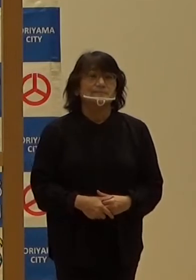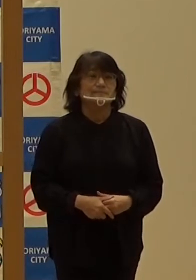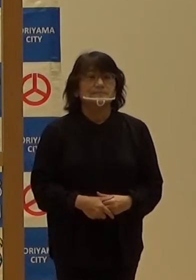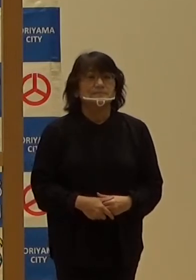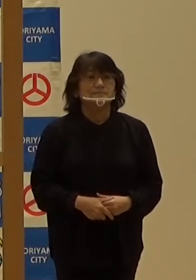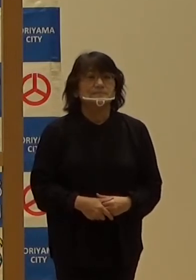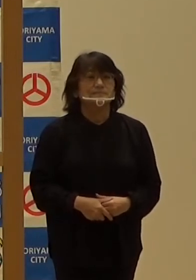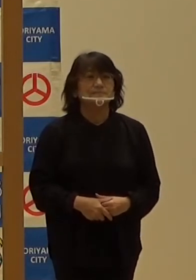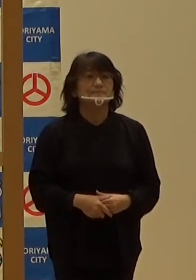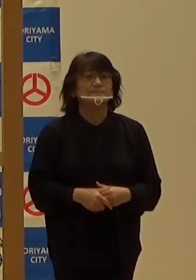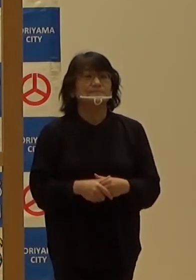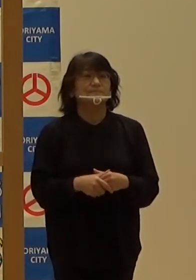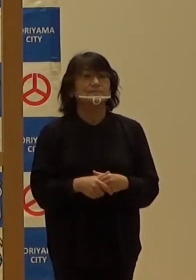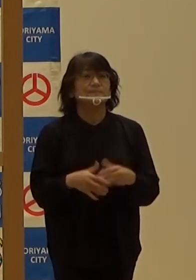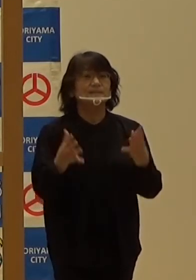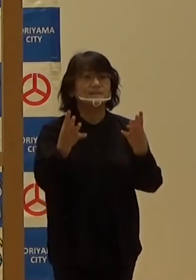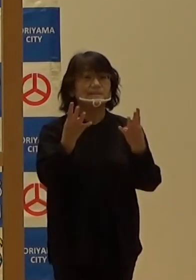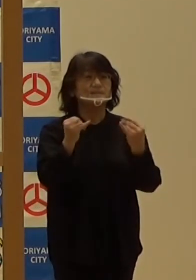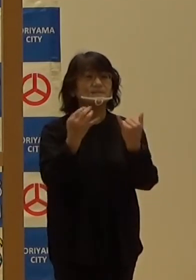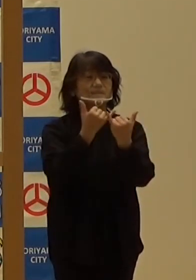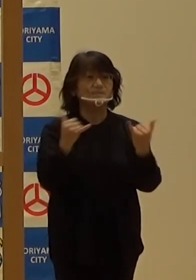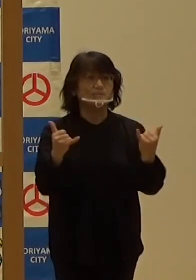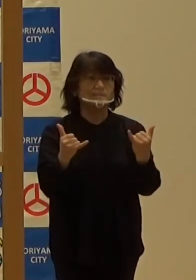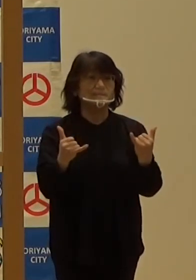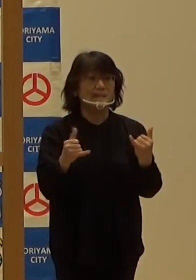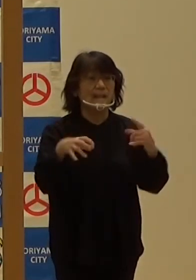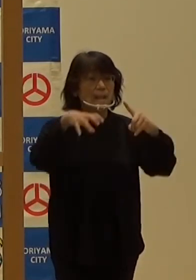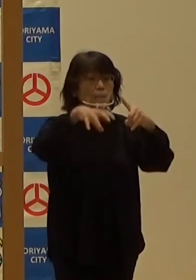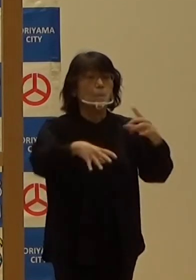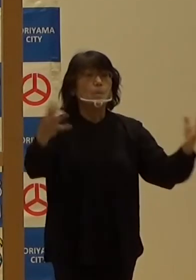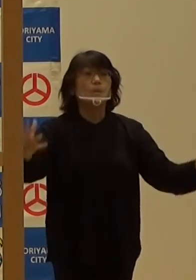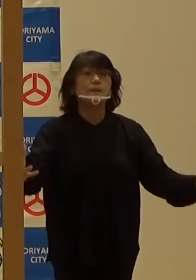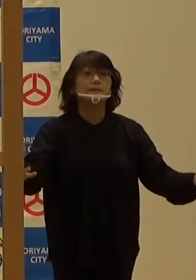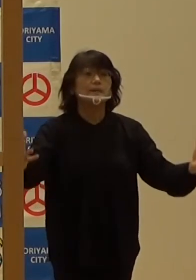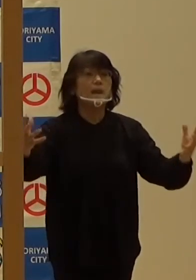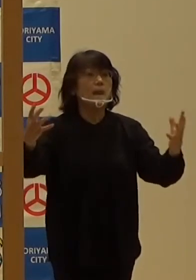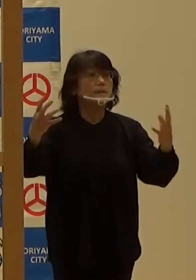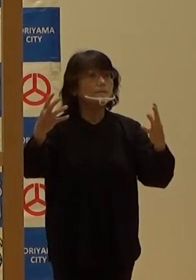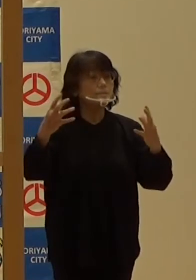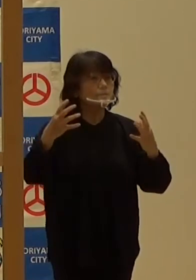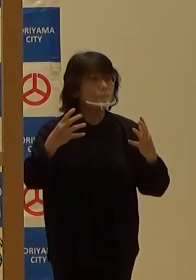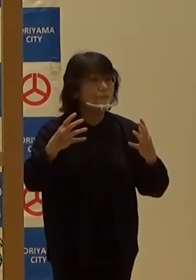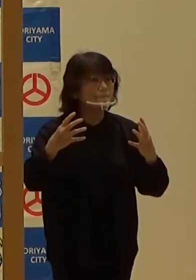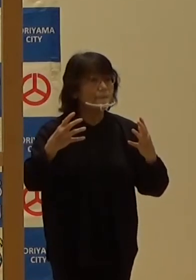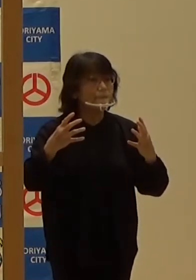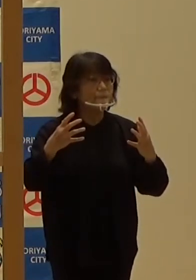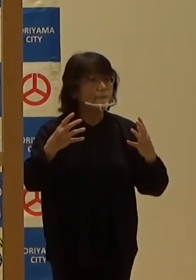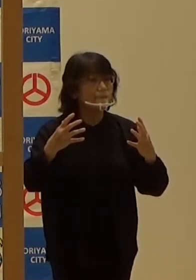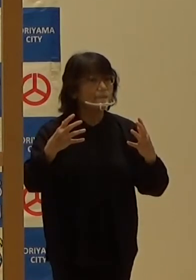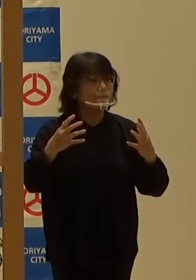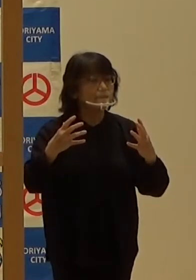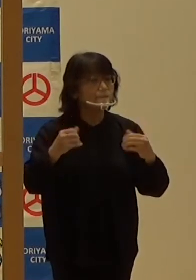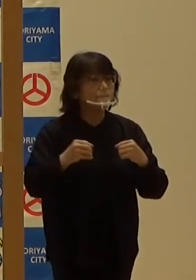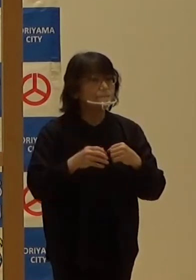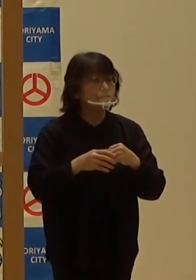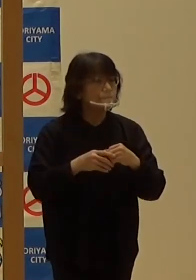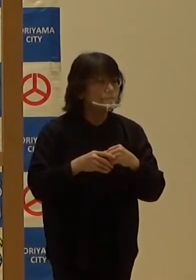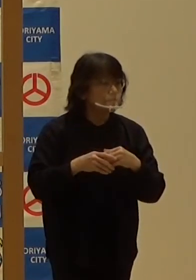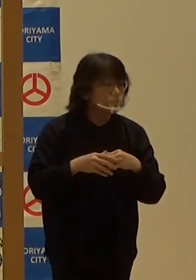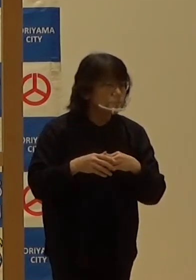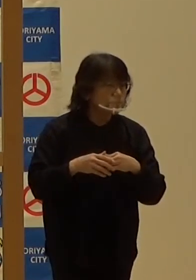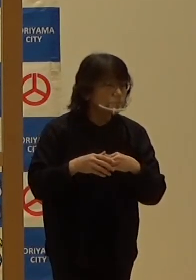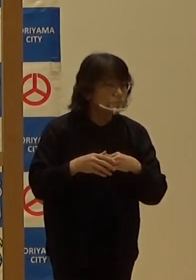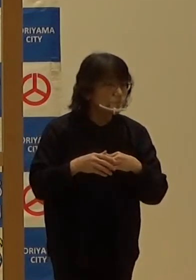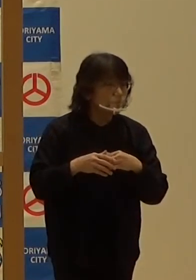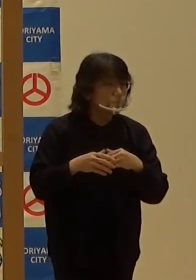たくさんの人がこう公園に集まってですね、まあ、今の時点でも結構休日とかは海